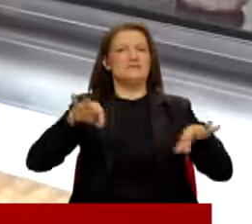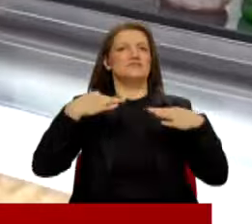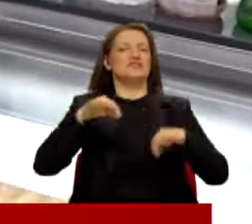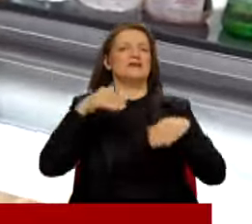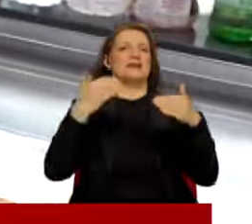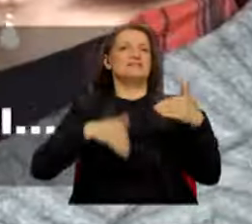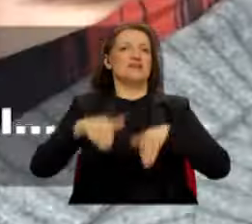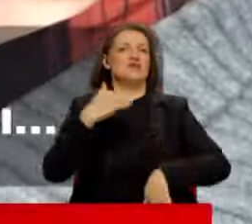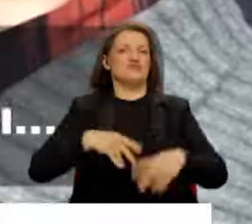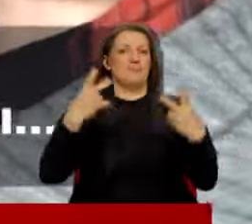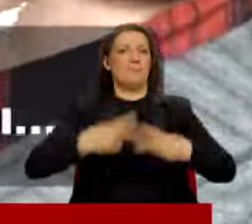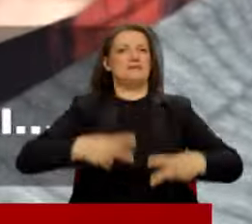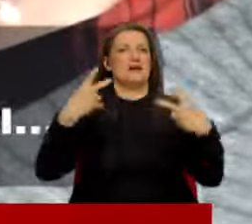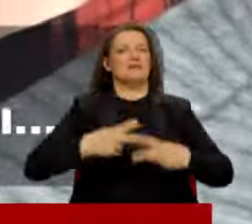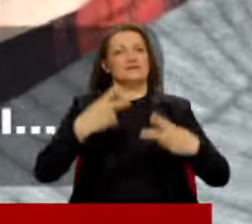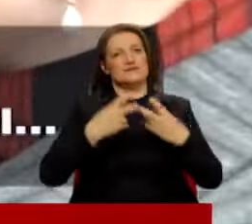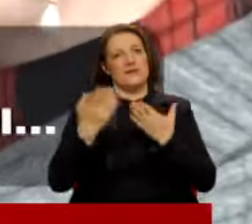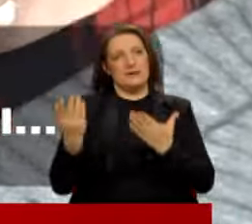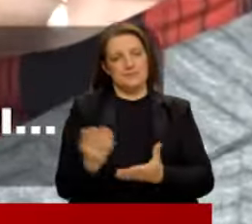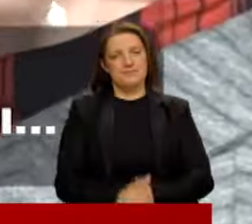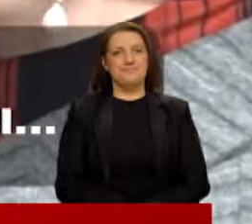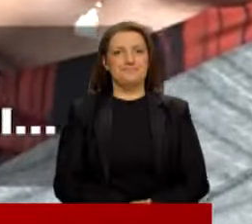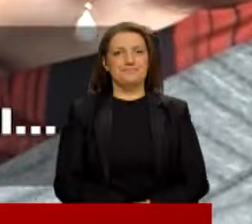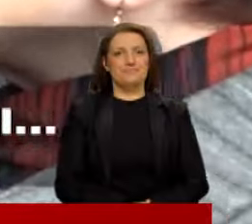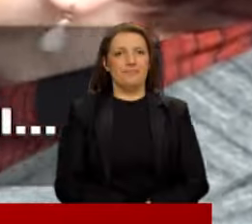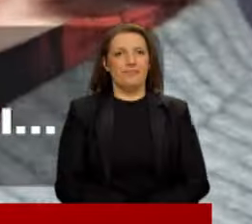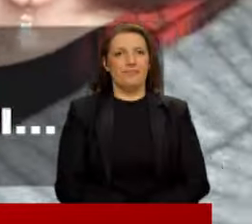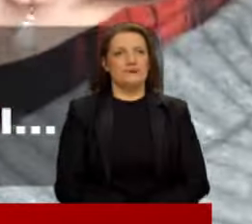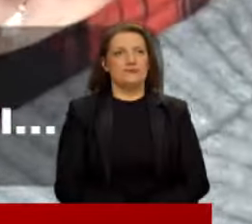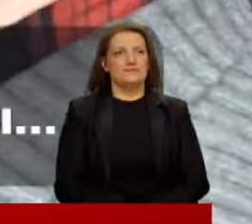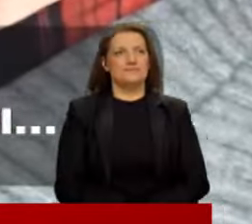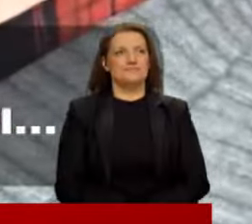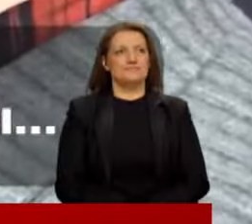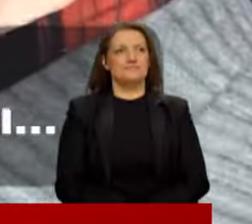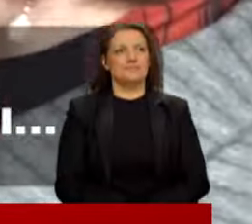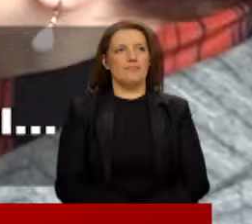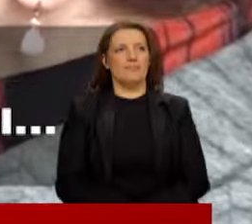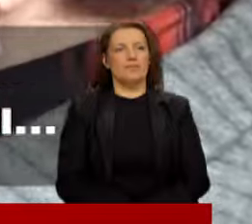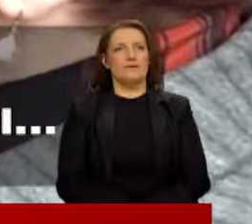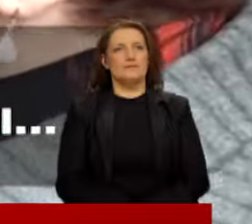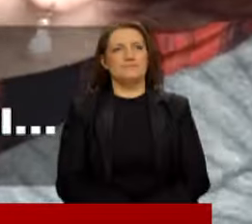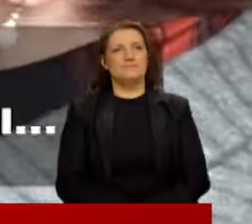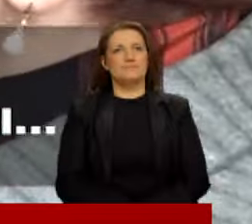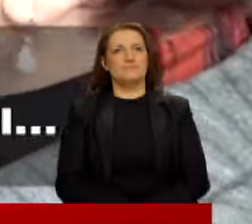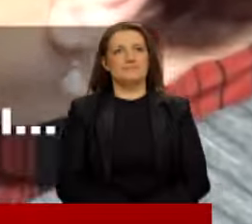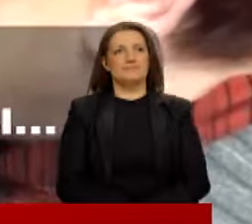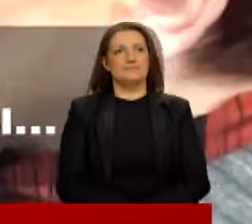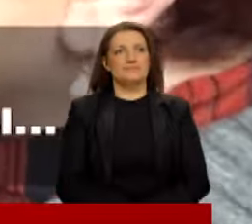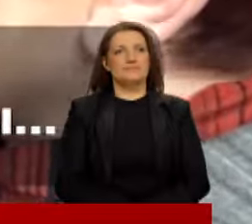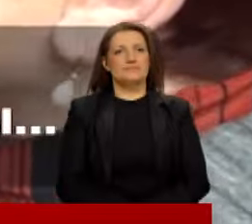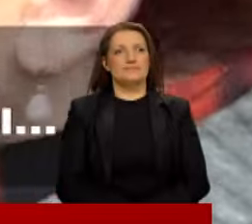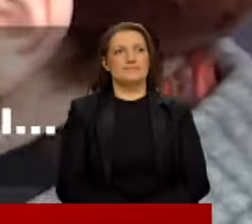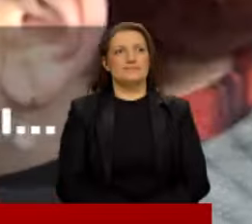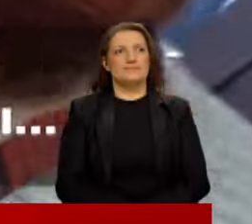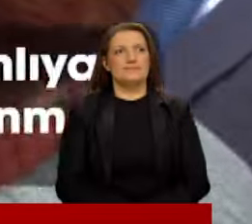seçim mesaisindeydi. Bu bayram ikramiyesinin mutlaka 7 bin lira olması gerektiğini, sizlere seyyanen 11 bin